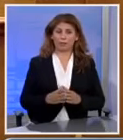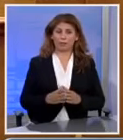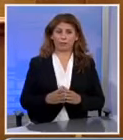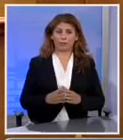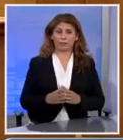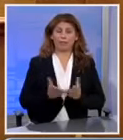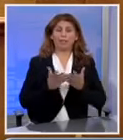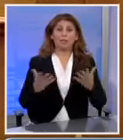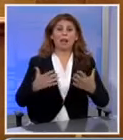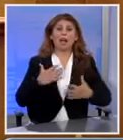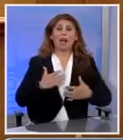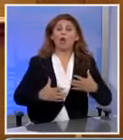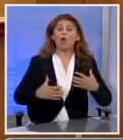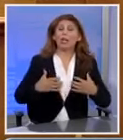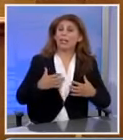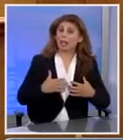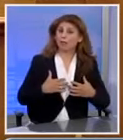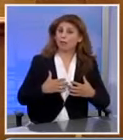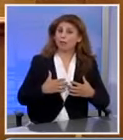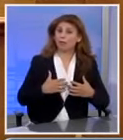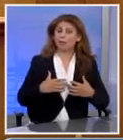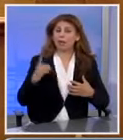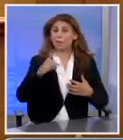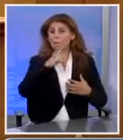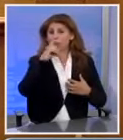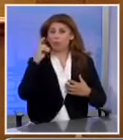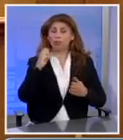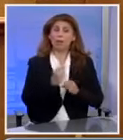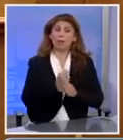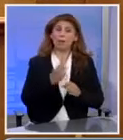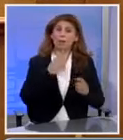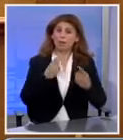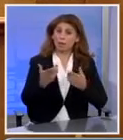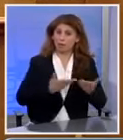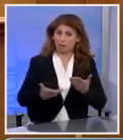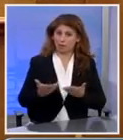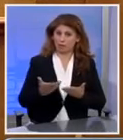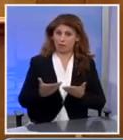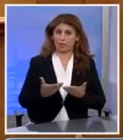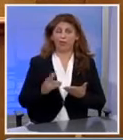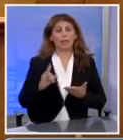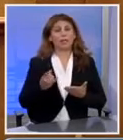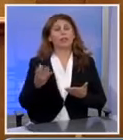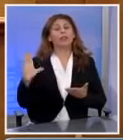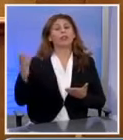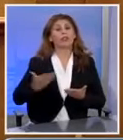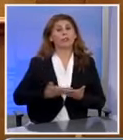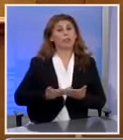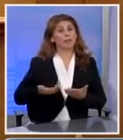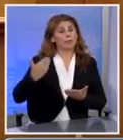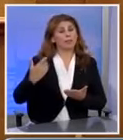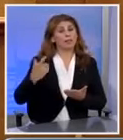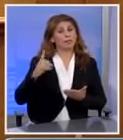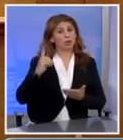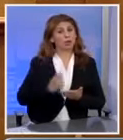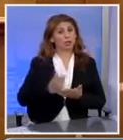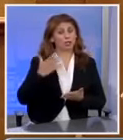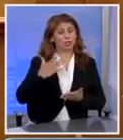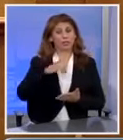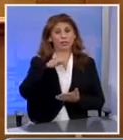στη μεγάλη αγωνία μιας δύσκολης και επίμονης διαπραγμάτευσης? Ή δεν το φέραμε πριν την πρώτη αξιολόγηση,